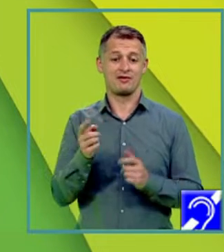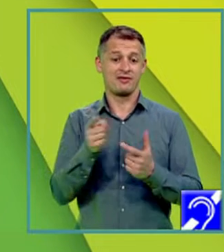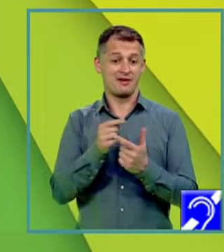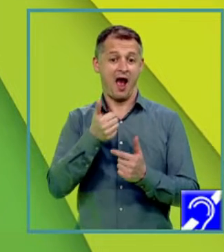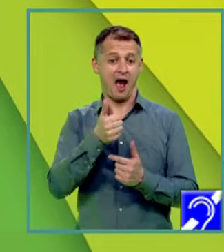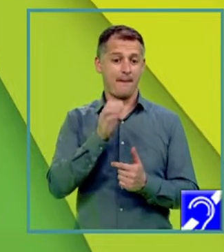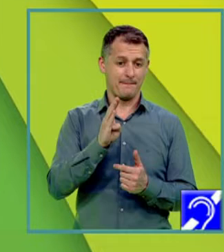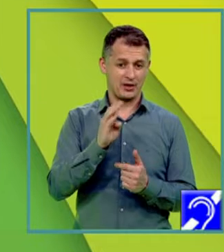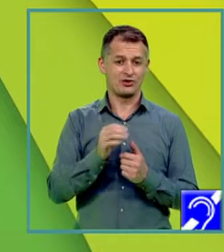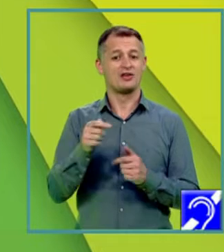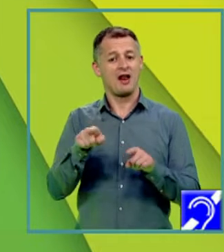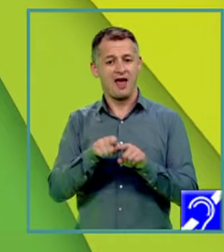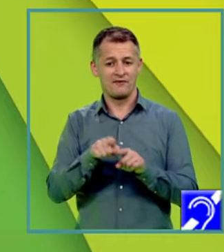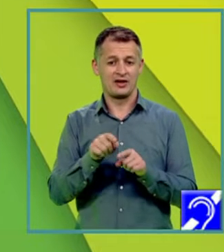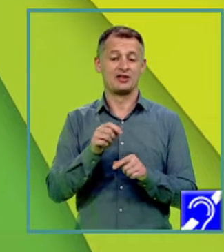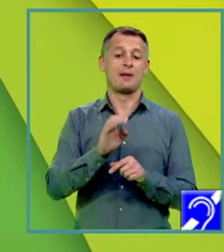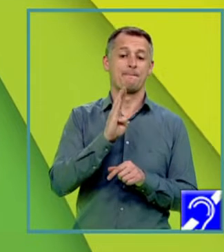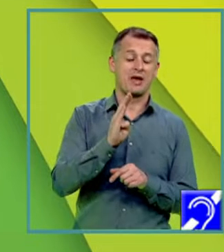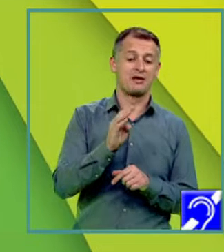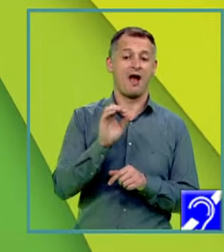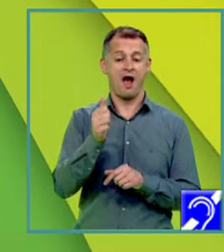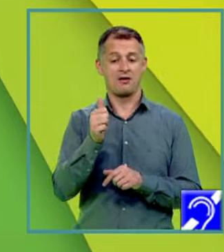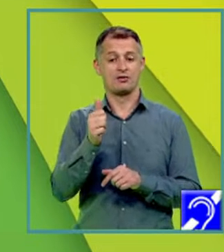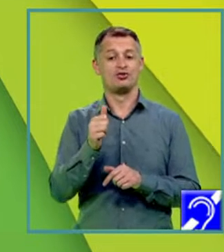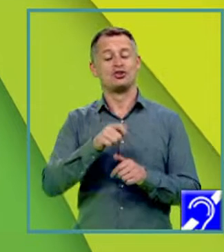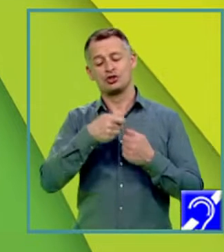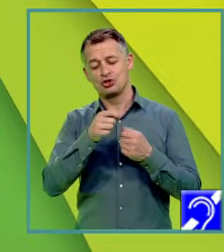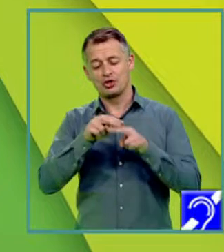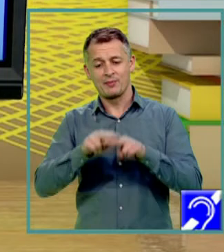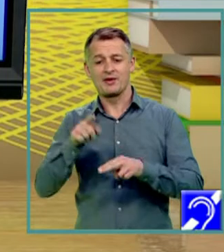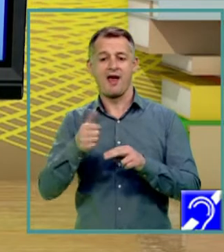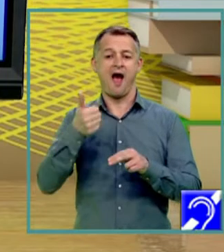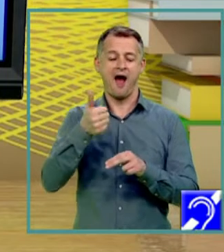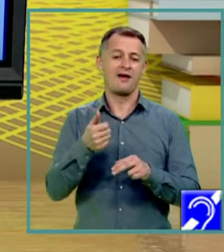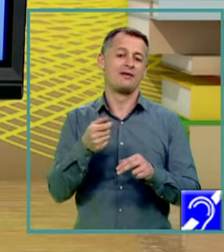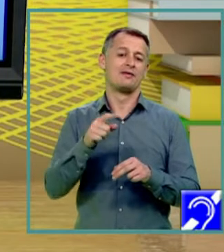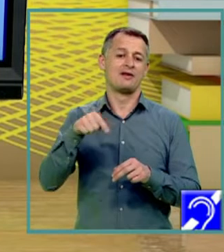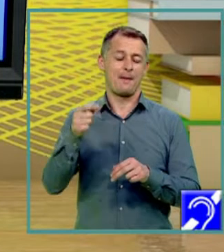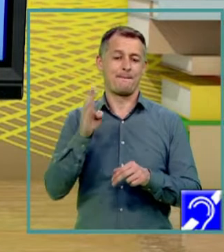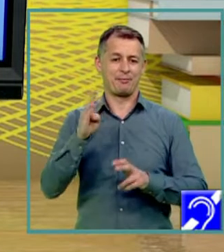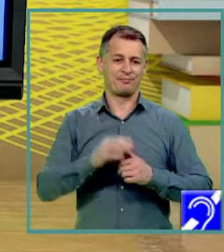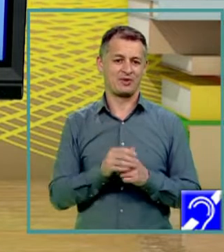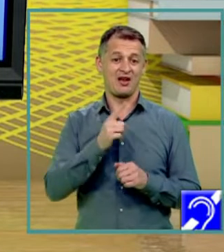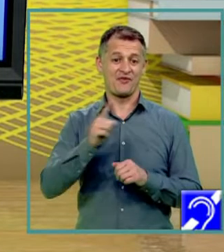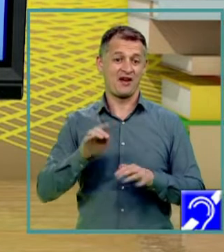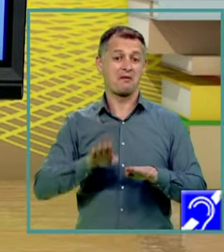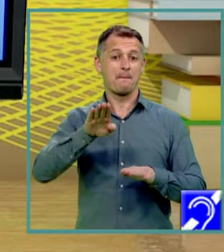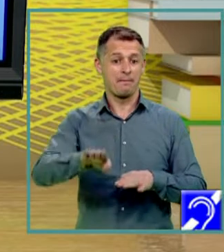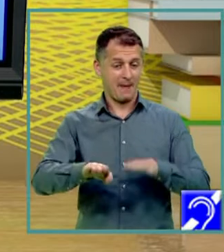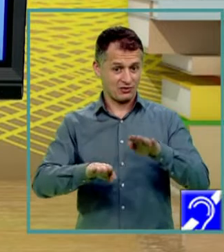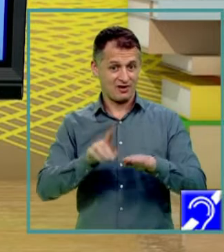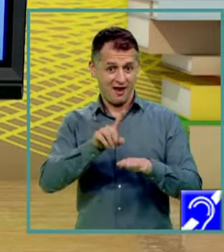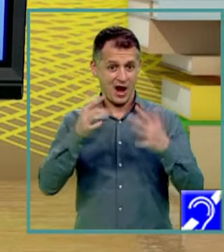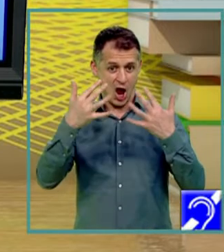b este același cu SIM mdc dintre b și restul Zii lui a la b la fiecare pas al algoritmului vom